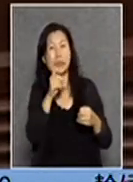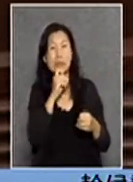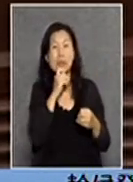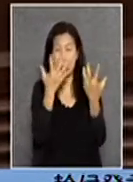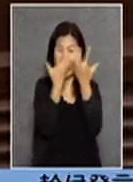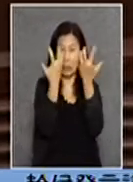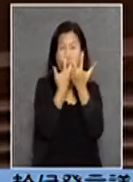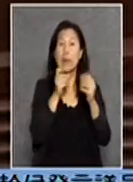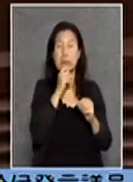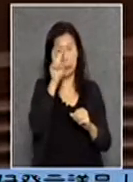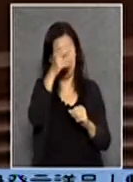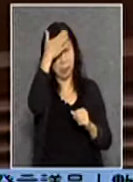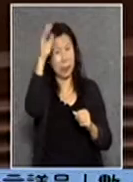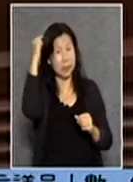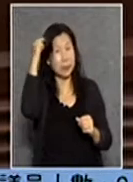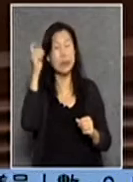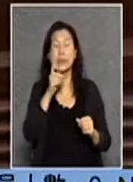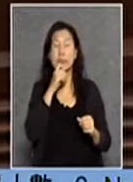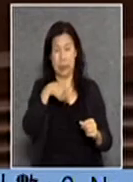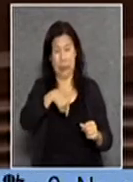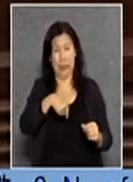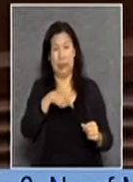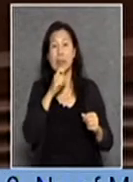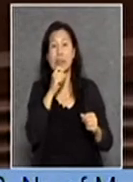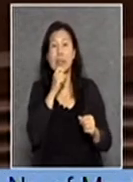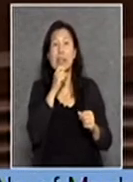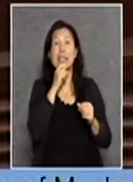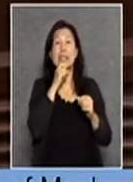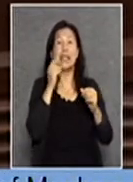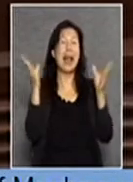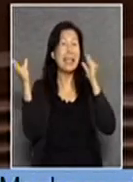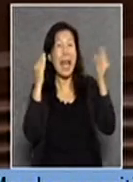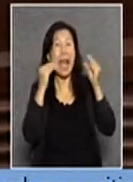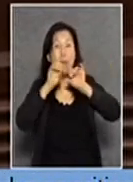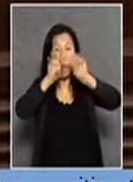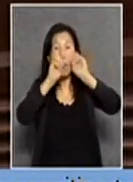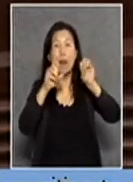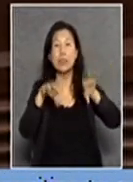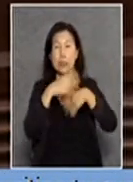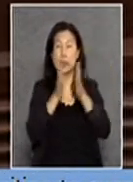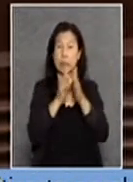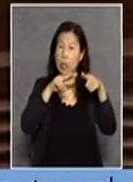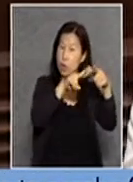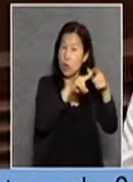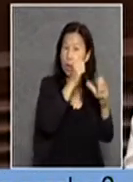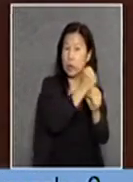本身已經是體現到我們本身是對於資訊發放那方面那個整體的推進的工作的。